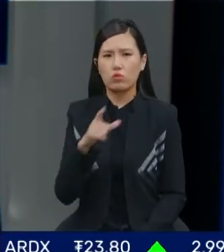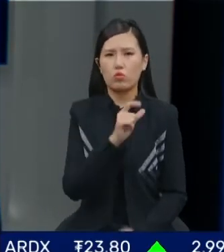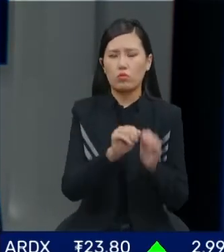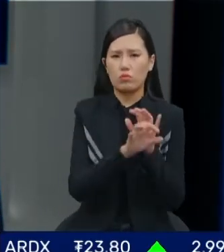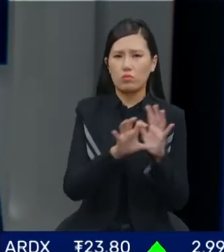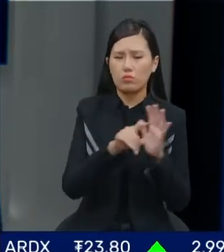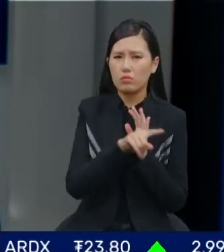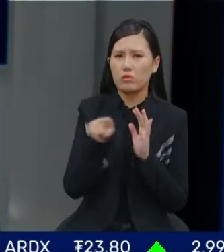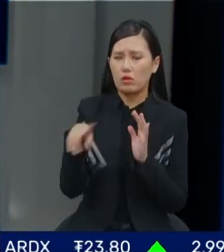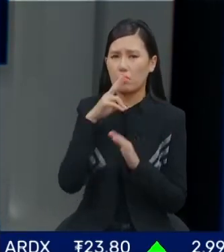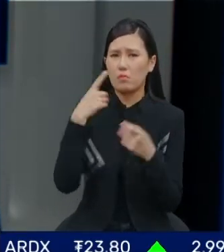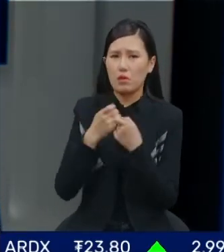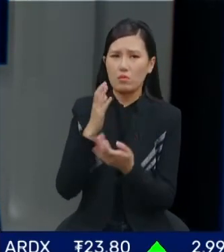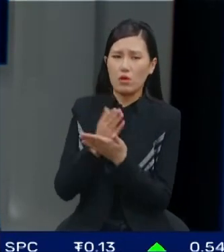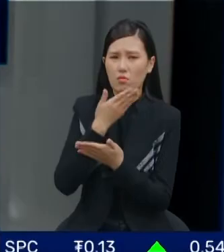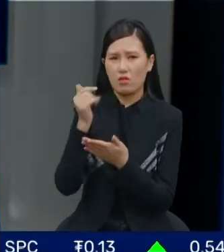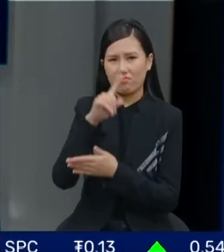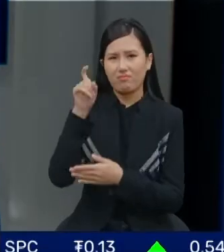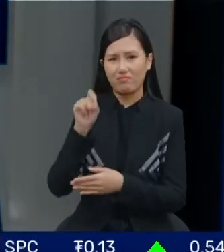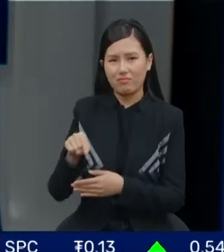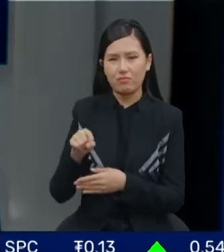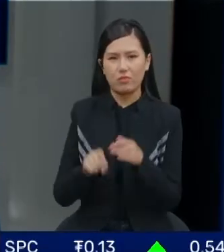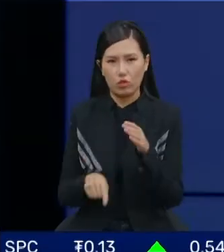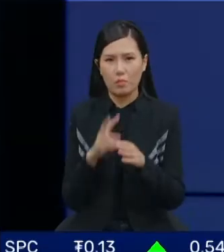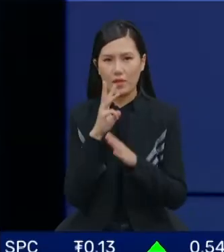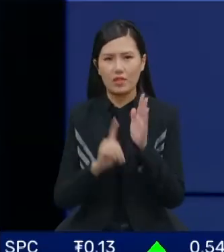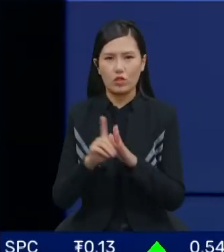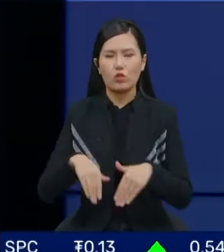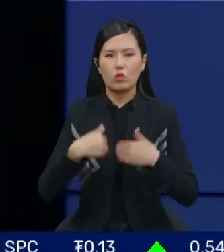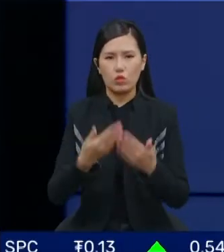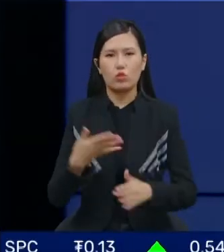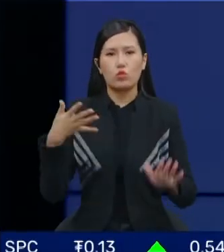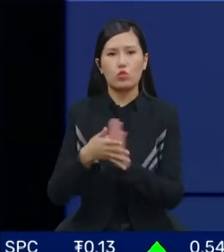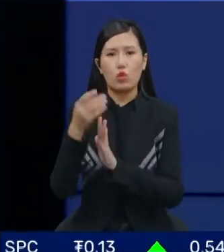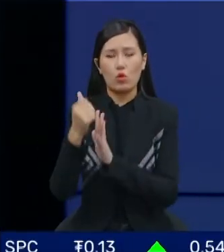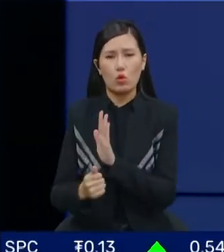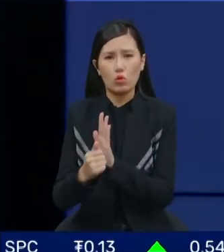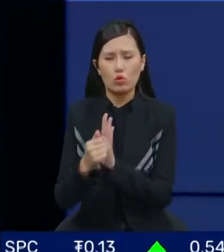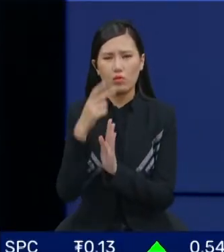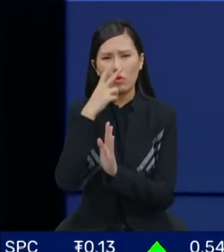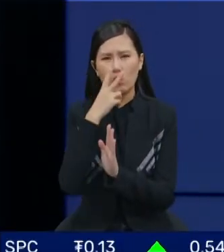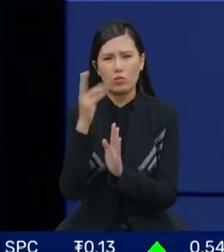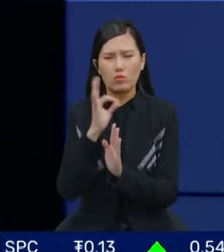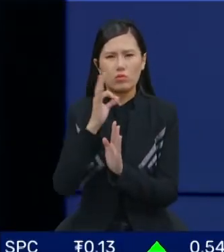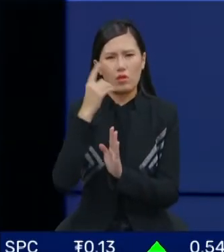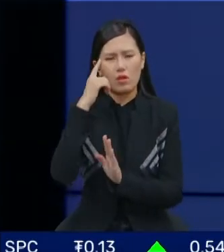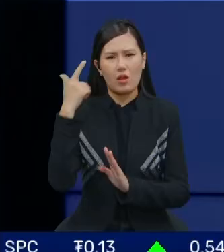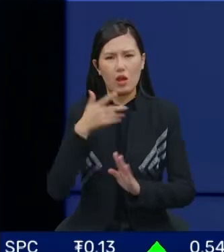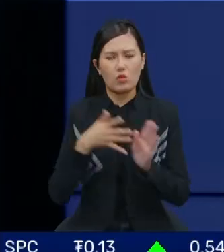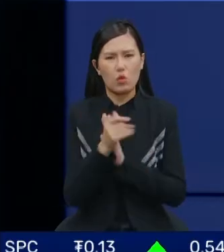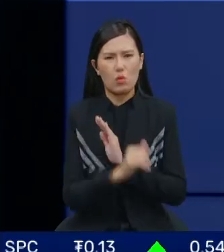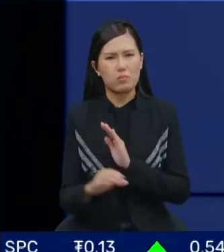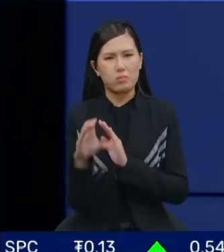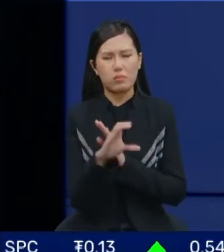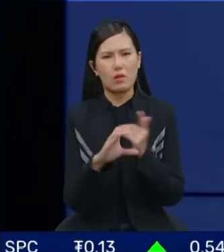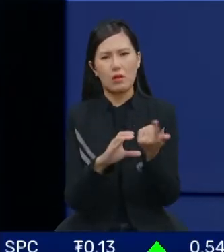хөтөлбөрөөр эхлүүлж байна. Түүхэнд байгаагүй их хэмжээтэй төсөв батллаа гэж яг нэг жилийн өмнө бид халаглаж суусан. Гэтэл